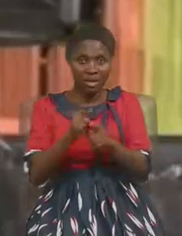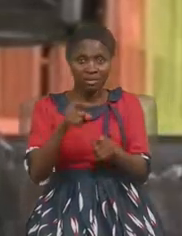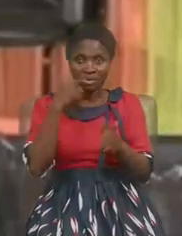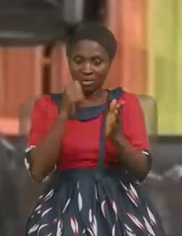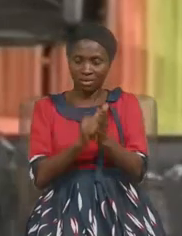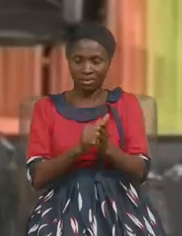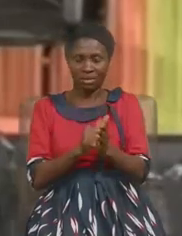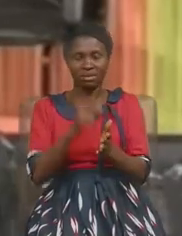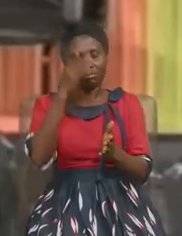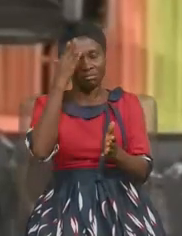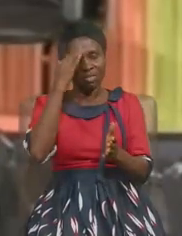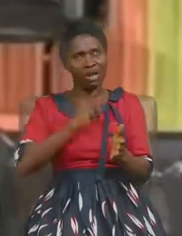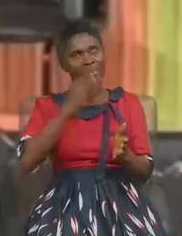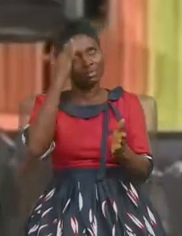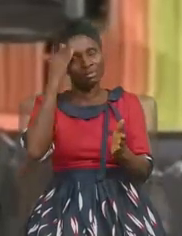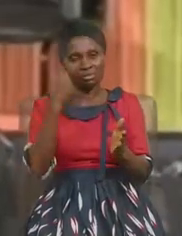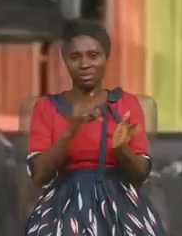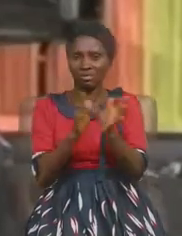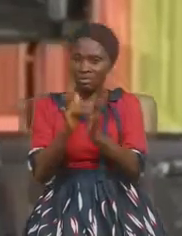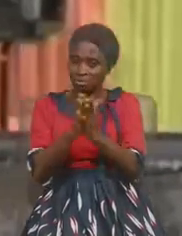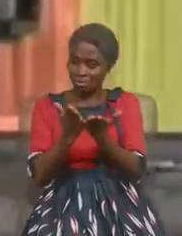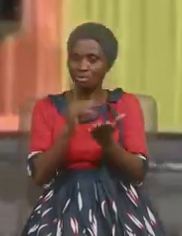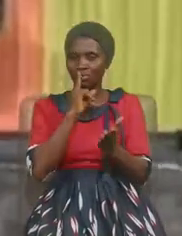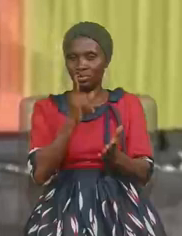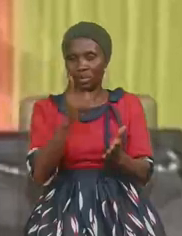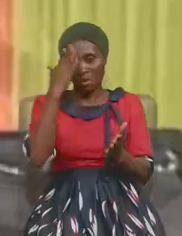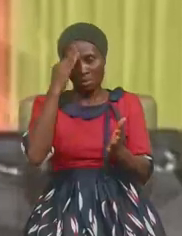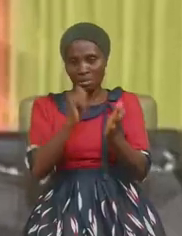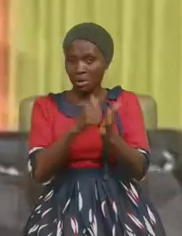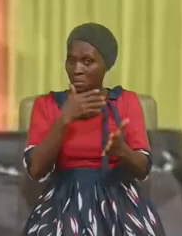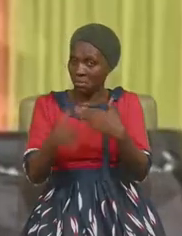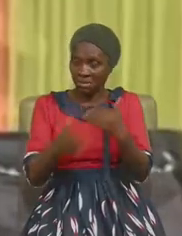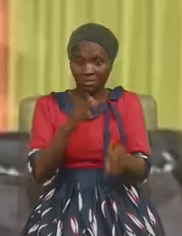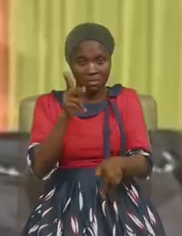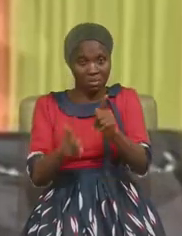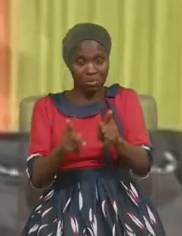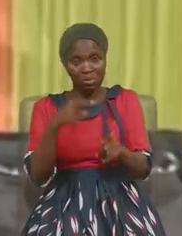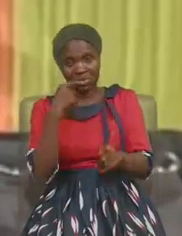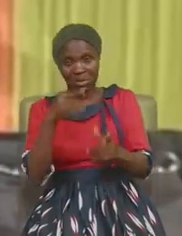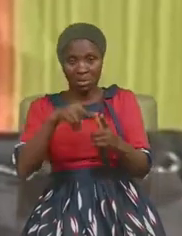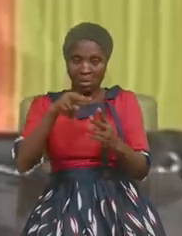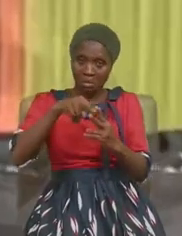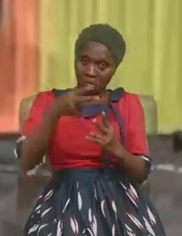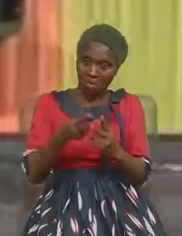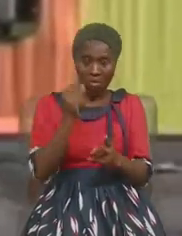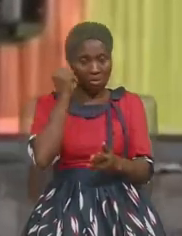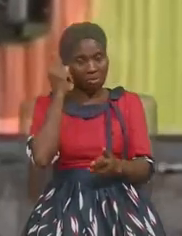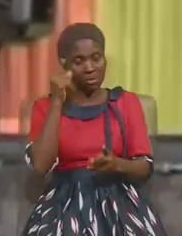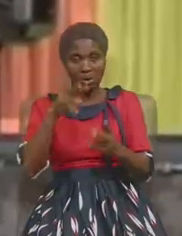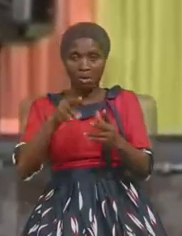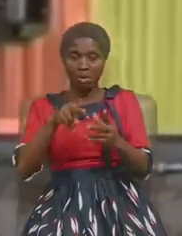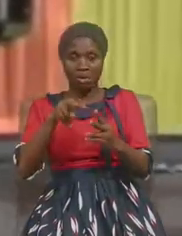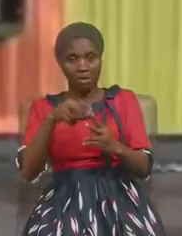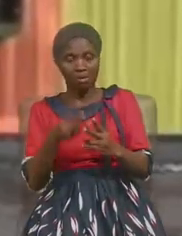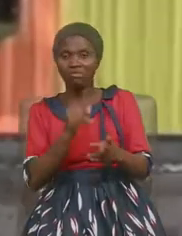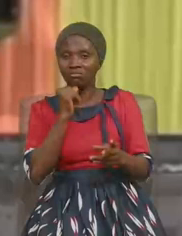sont vraies, je sais que ce que les gens disent, quelque chose que les gens comprennent, quelque chose que les gens ne comprennent pas, regardez ce que Christ a